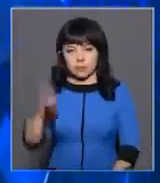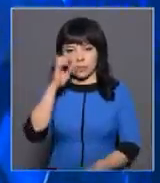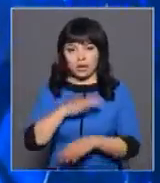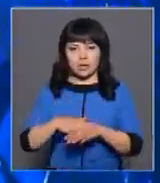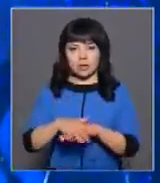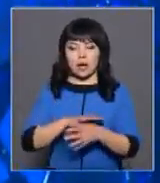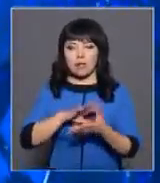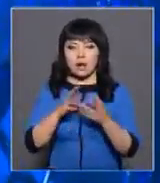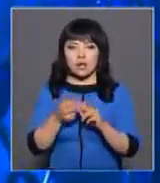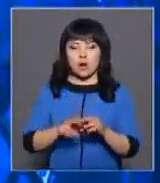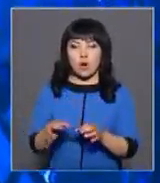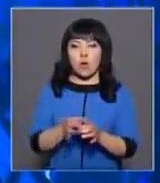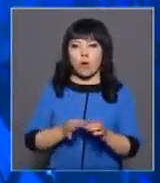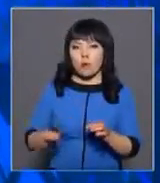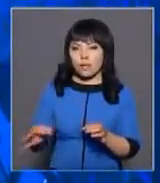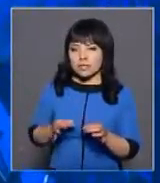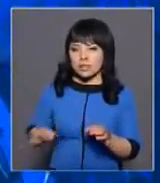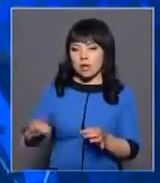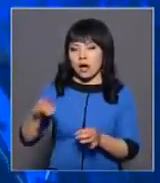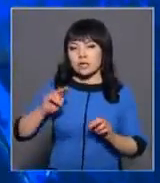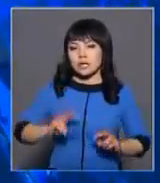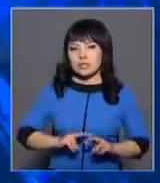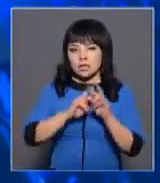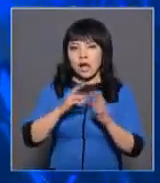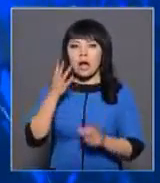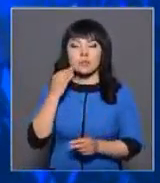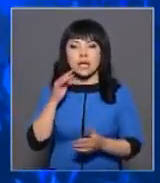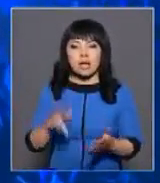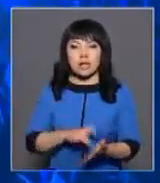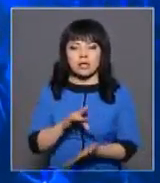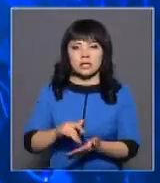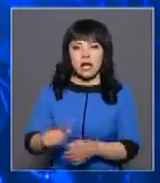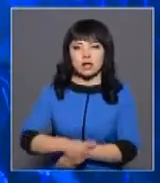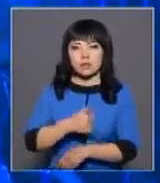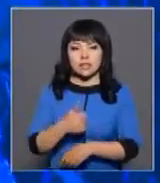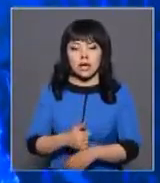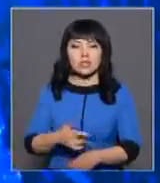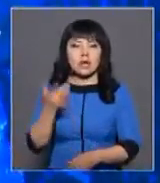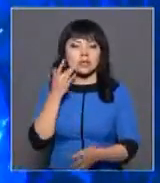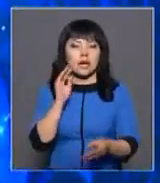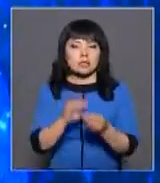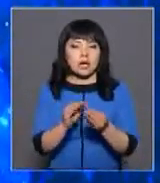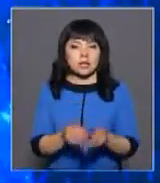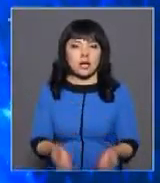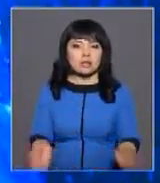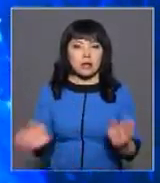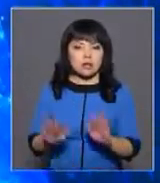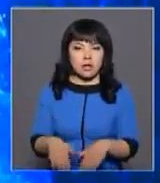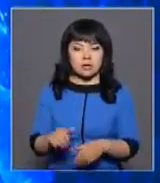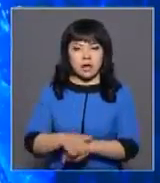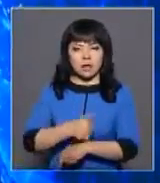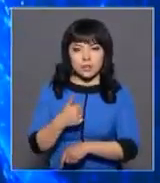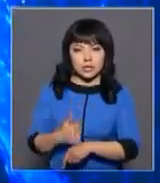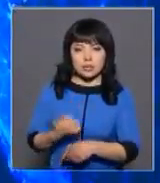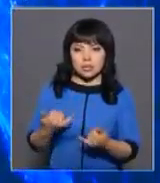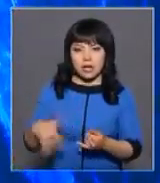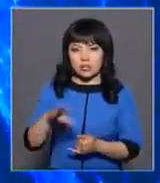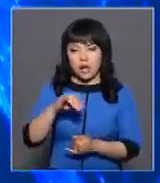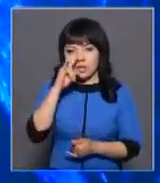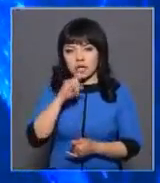Еліміздің барлық облыстары және Астана мен Алматы қаласының әкімдері еш өзгеріссіз өз лауазымында қалды. Қазақстан